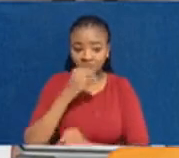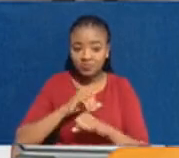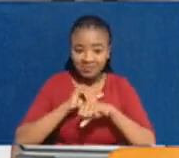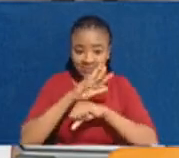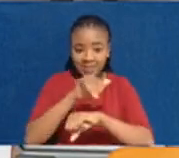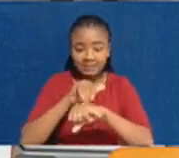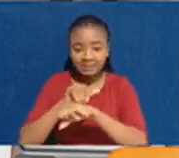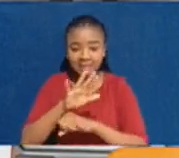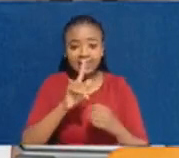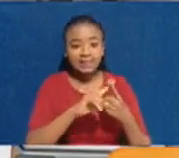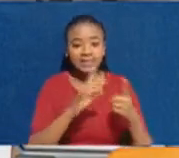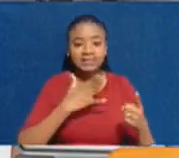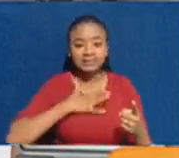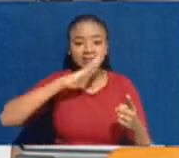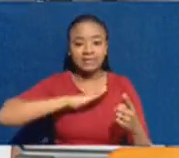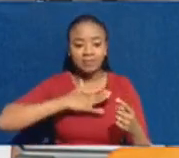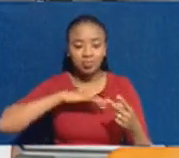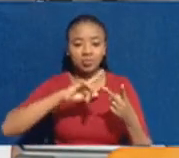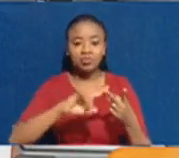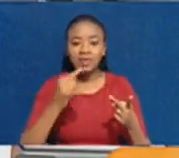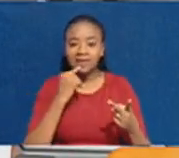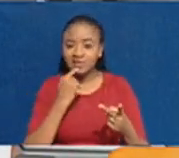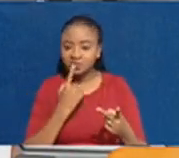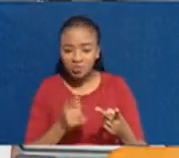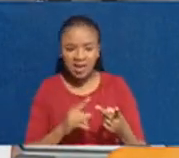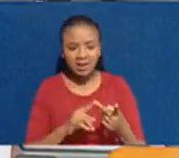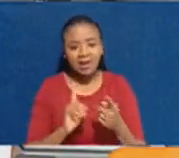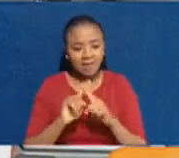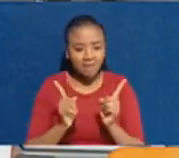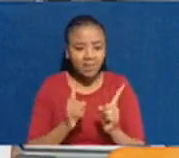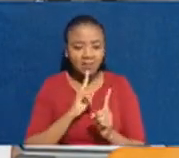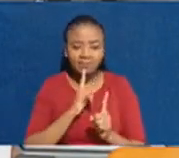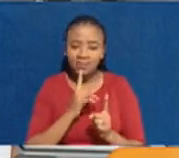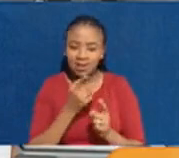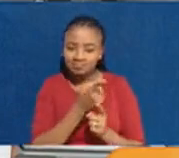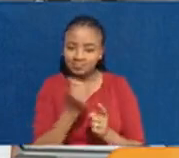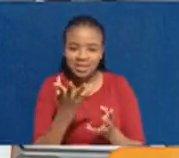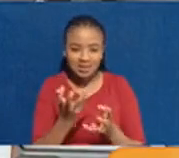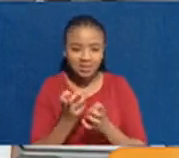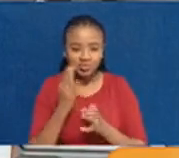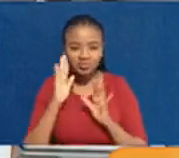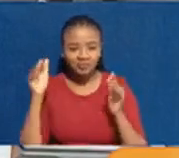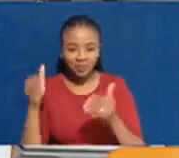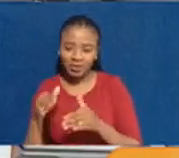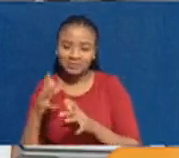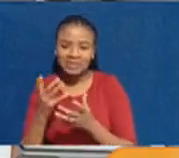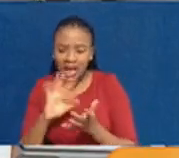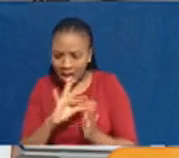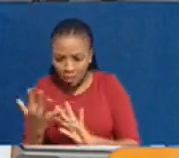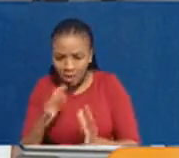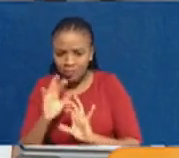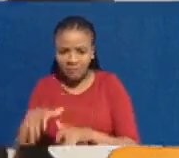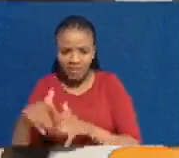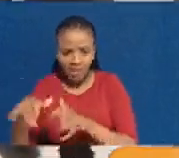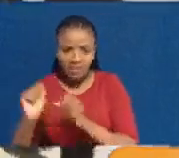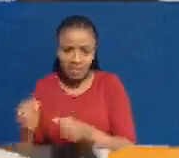na Samburu, rais amesema kwamba wakenya wanapaswa kubadilisha mtindo wa ukulima badala ya kutegemea mvua pekee.